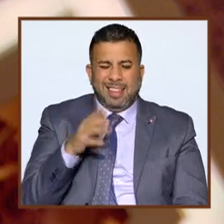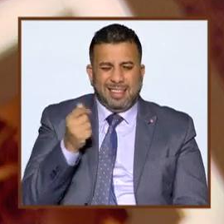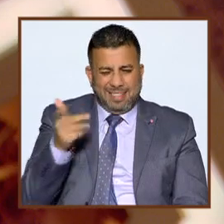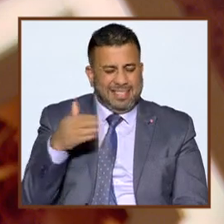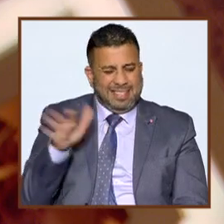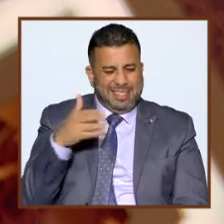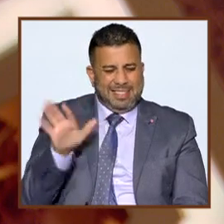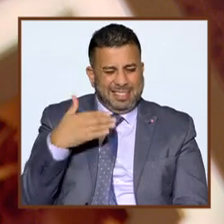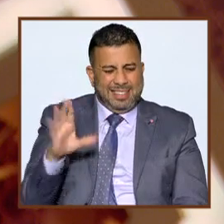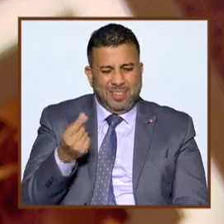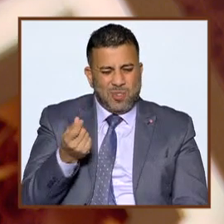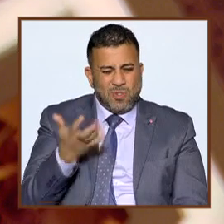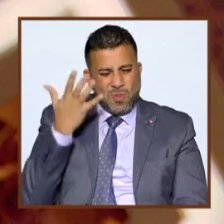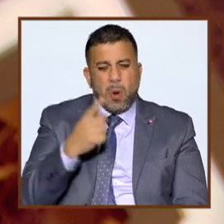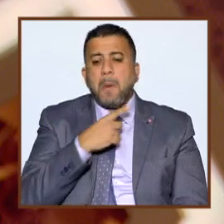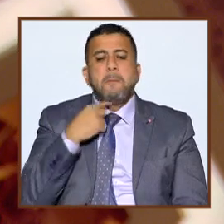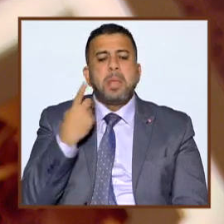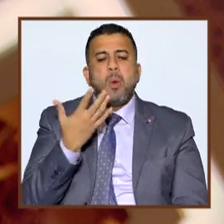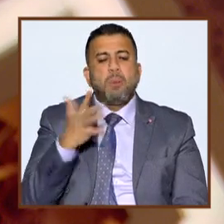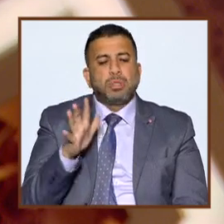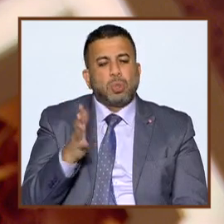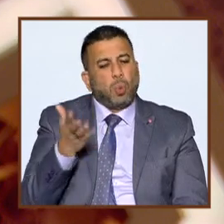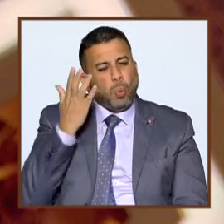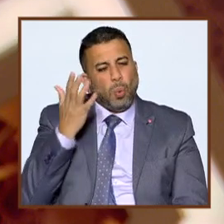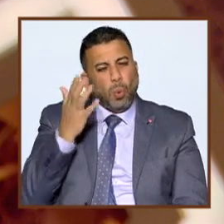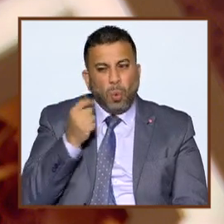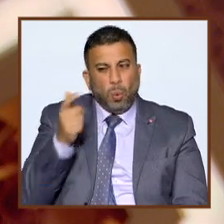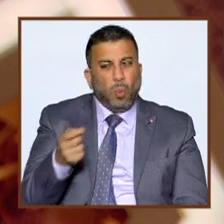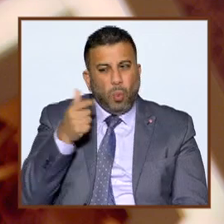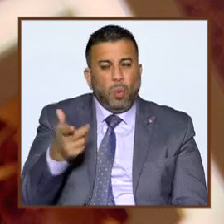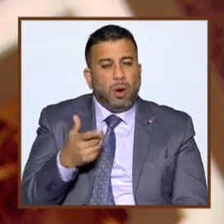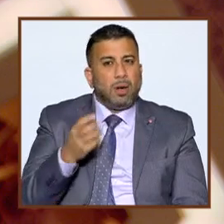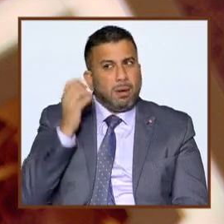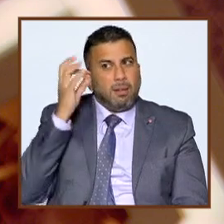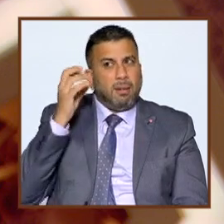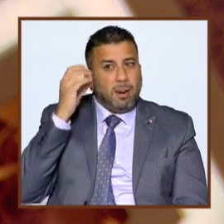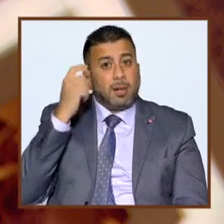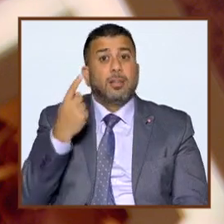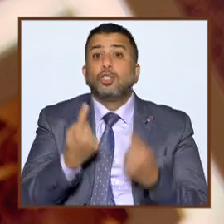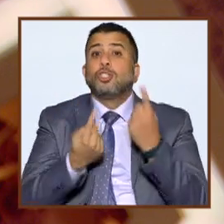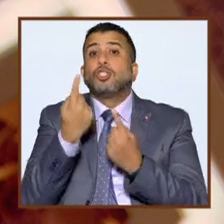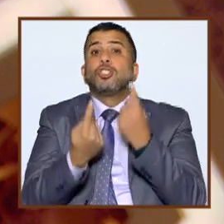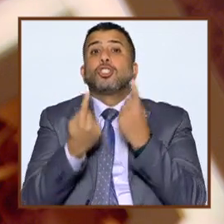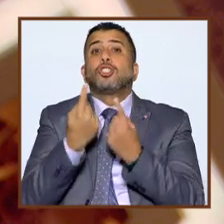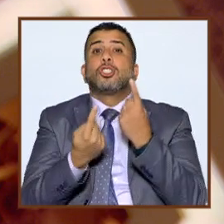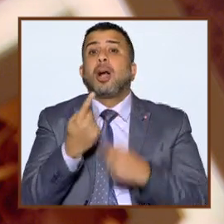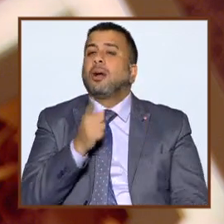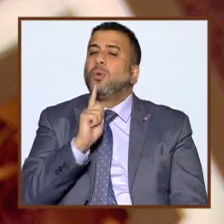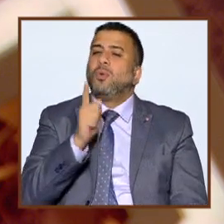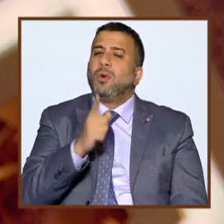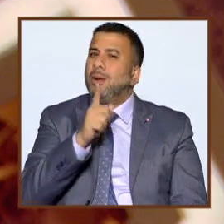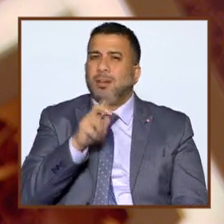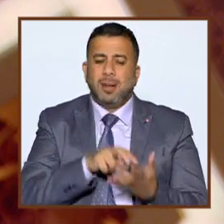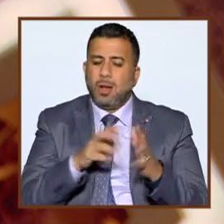ويقول له هذا مبلغ كبير، 150 و200 ريال كثيرات. فلذلك أنا أنصحك بأن تتقي الله وتخاف